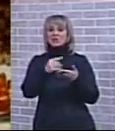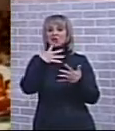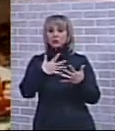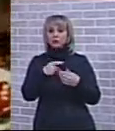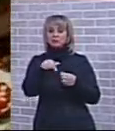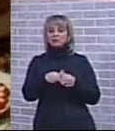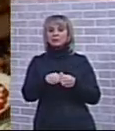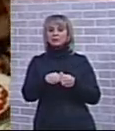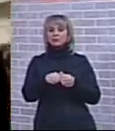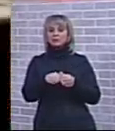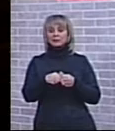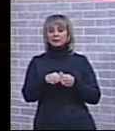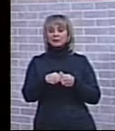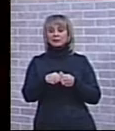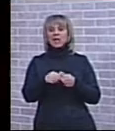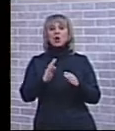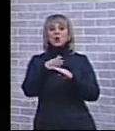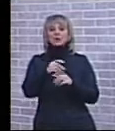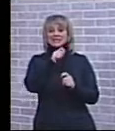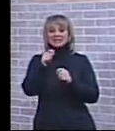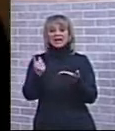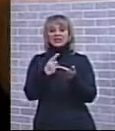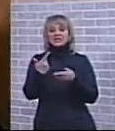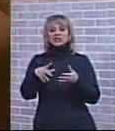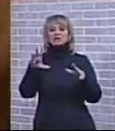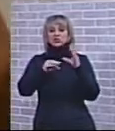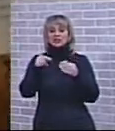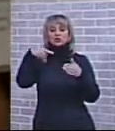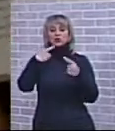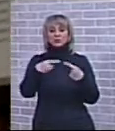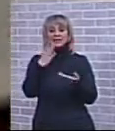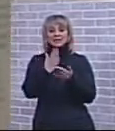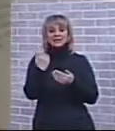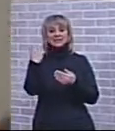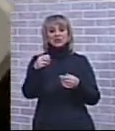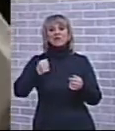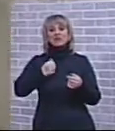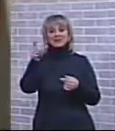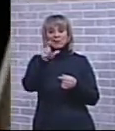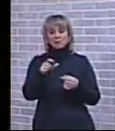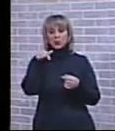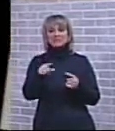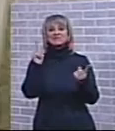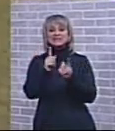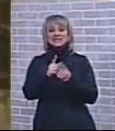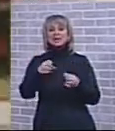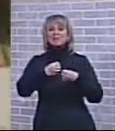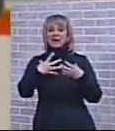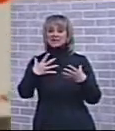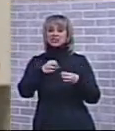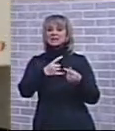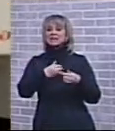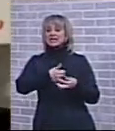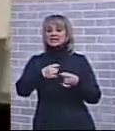Это хорошее. Гости дарят книгу, где в числе других есть и ее фронтовая повесть. Встречу за праздничным